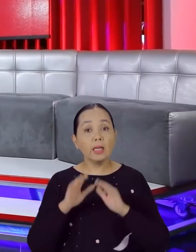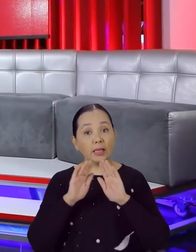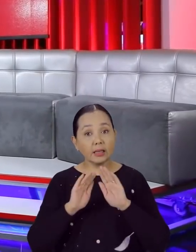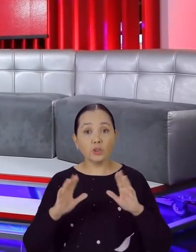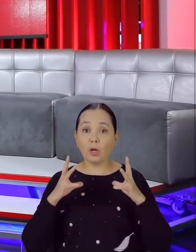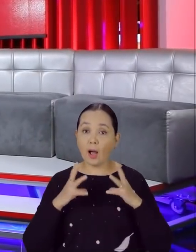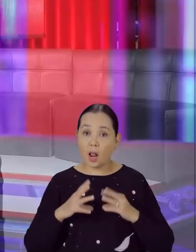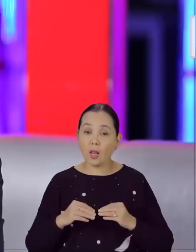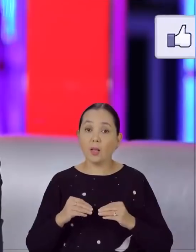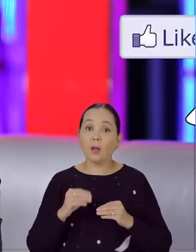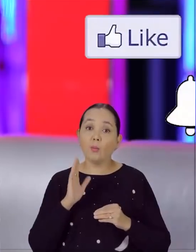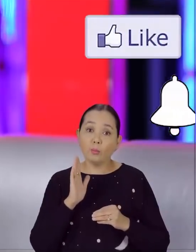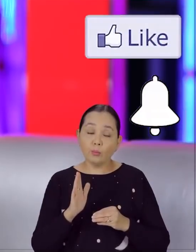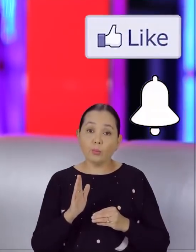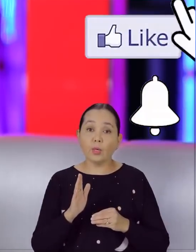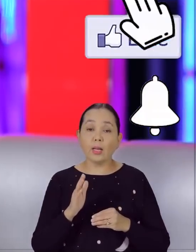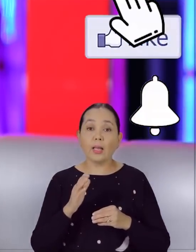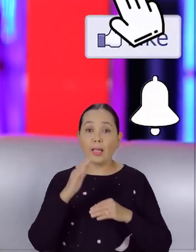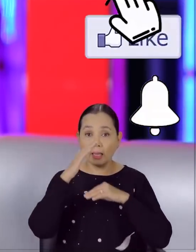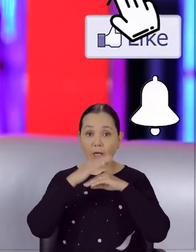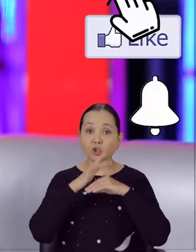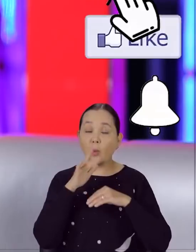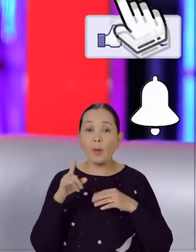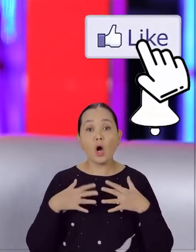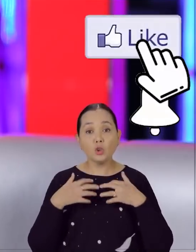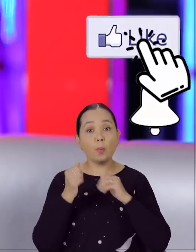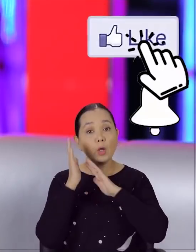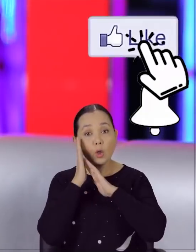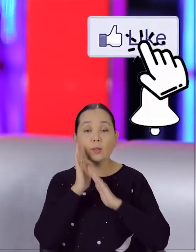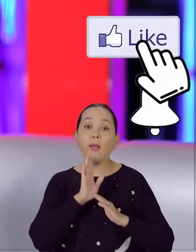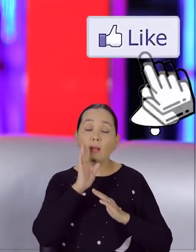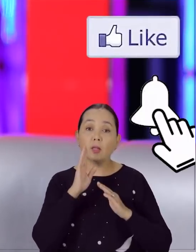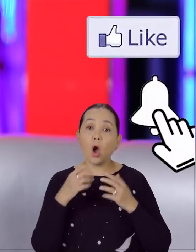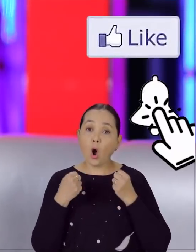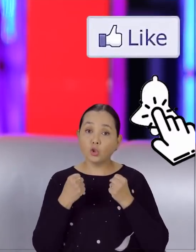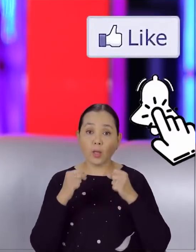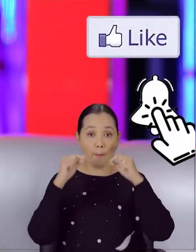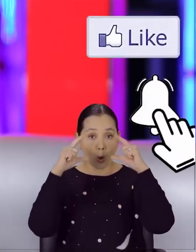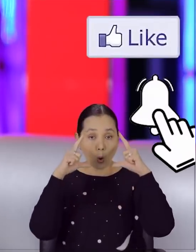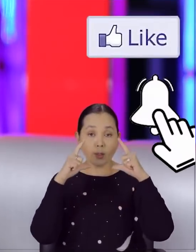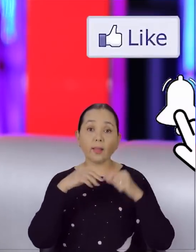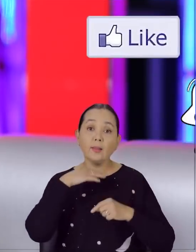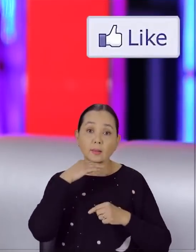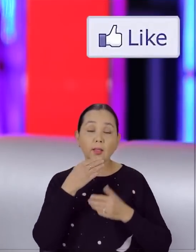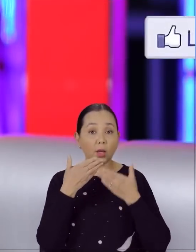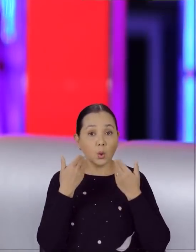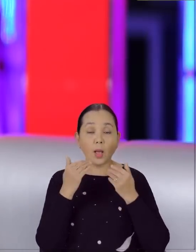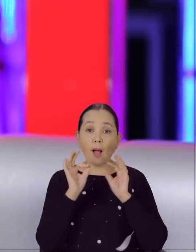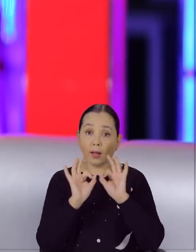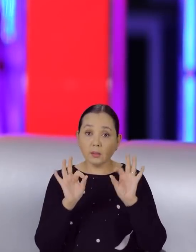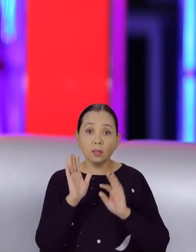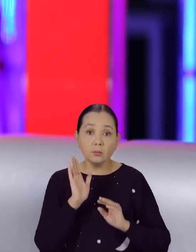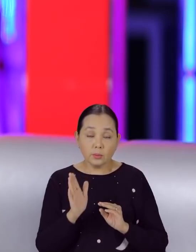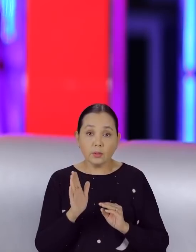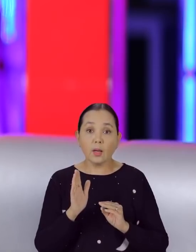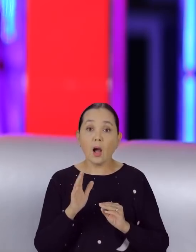Tinchlik, halovat, xotirjamlik, kechki payt eson-omon yotib, ertalab xotirjamlikda uyg'onishga yetadigani yo'q deb bekorga